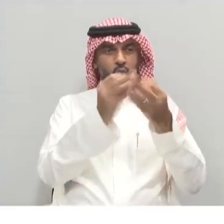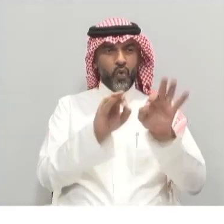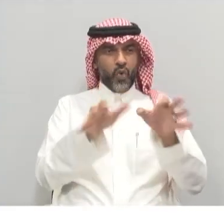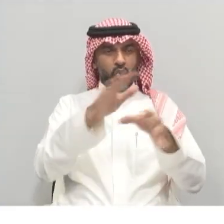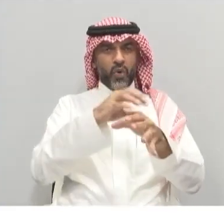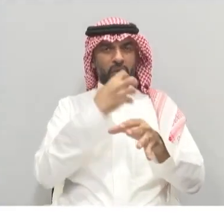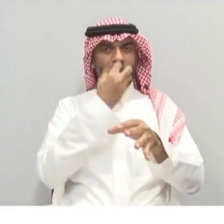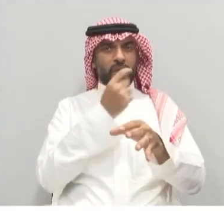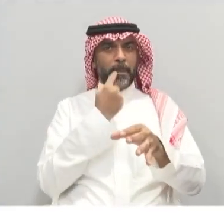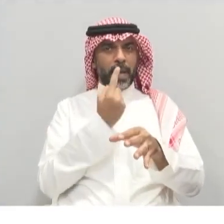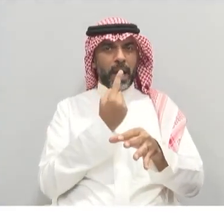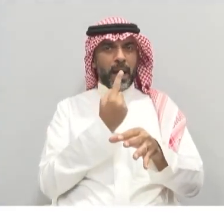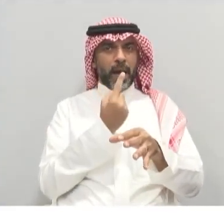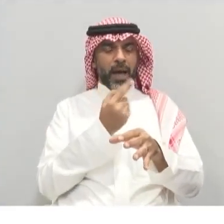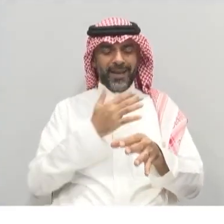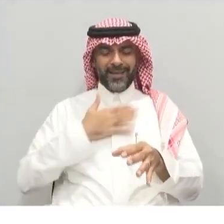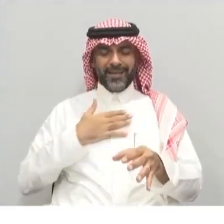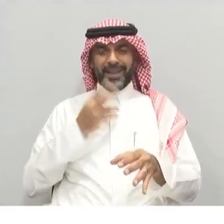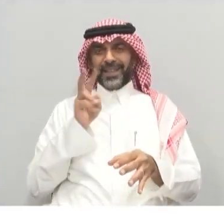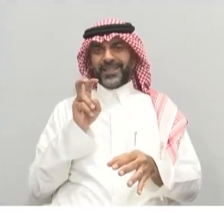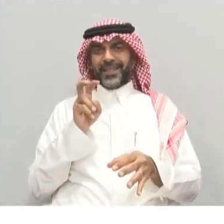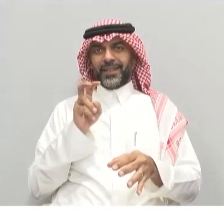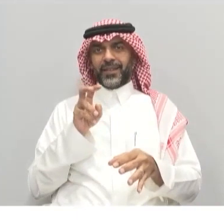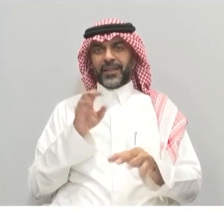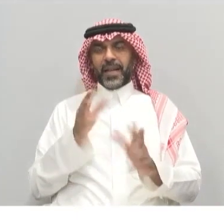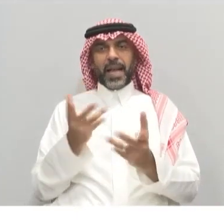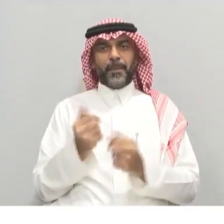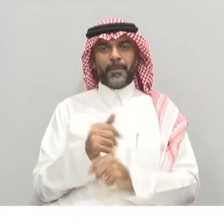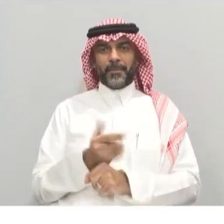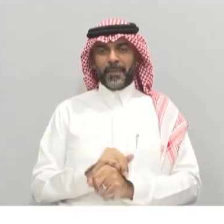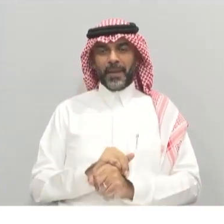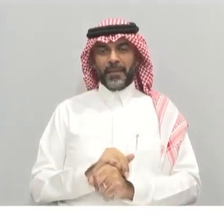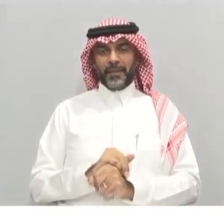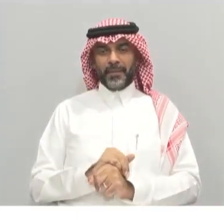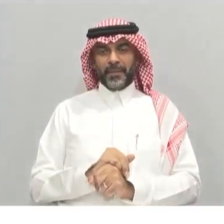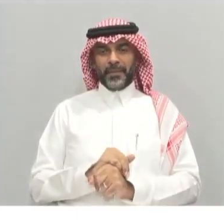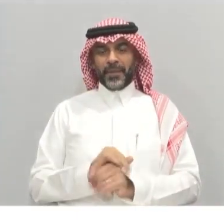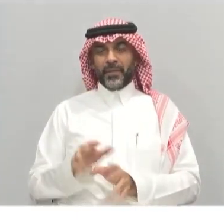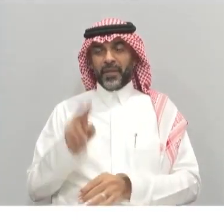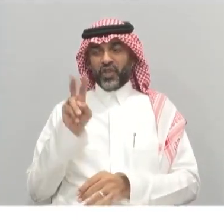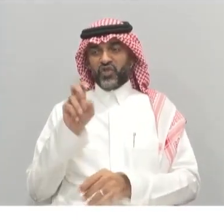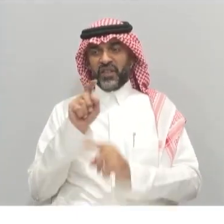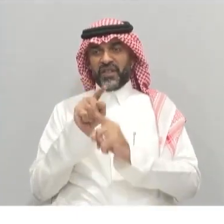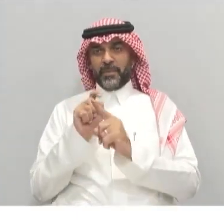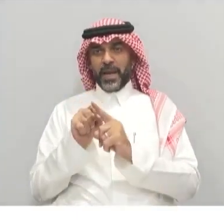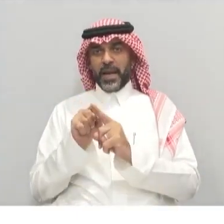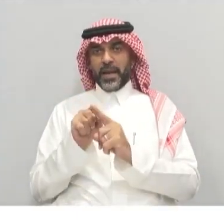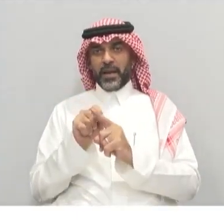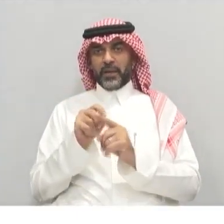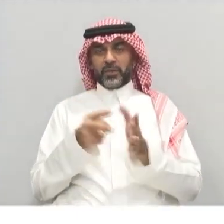اجمالي عدد التفاحات يمكنك حسابها على النحو التالي بمعنى اخر ان عشرين بالمئه تعني